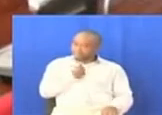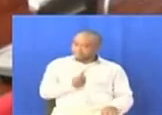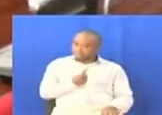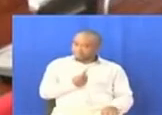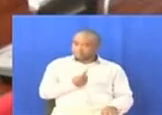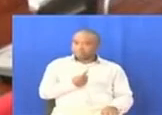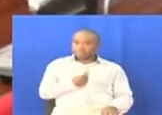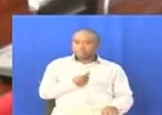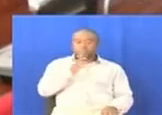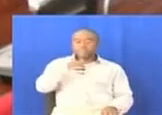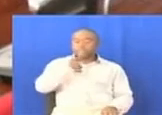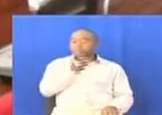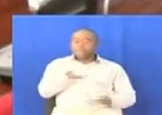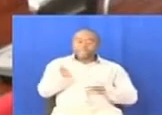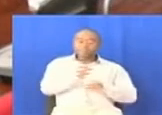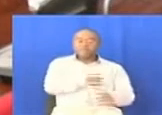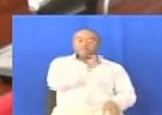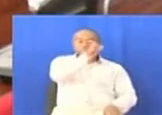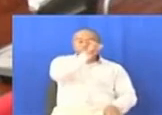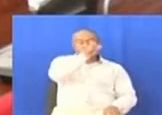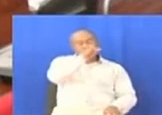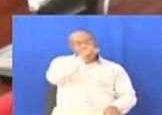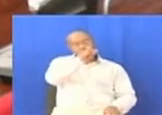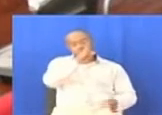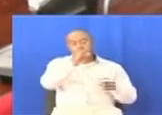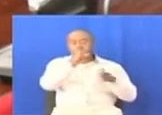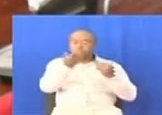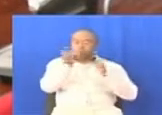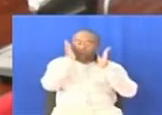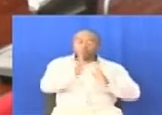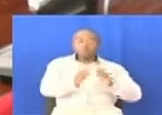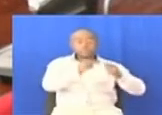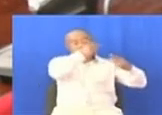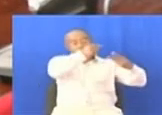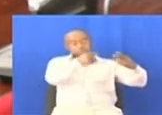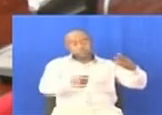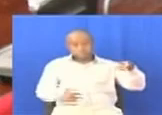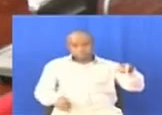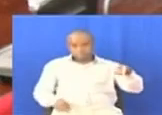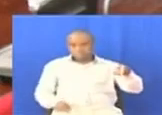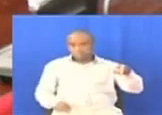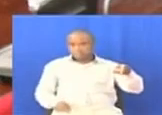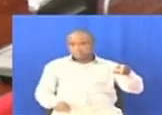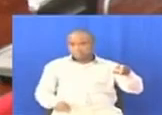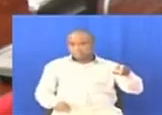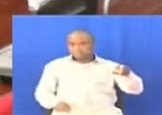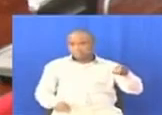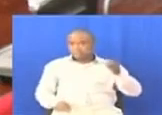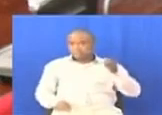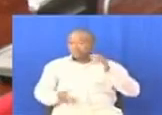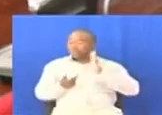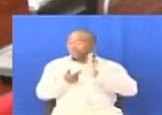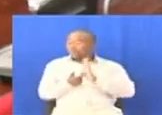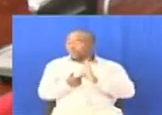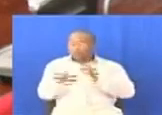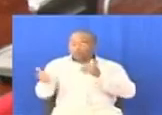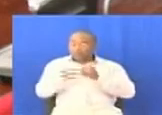baada ya maremu wetu wale ambao tulipata hapa, kama tusipofunga